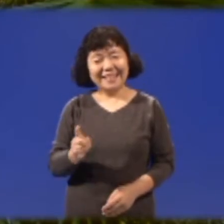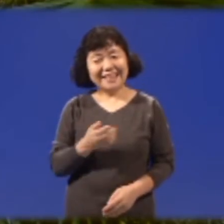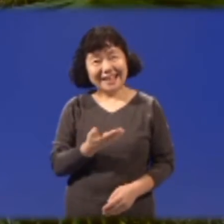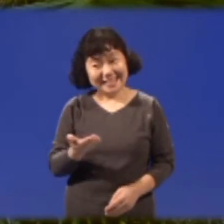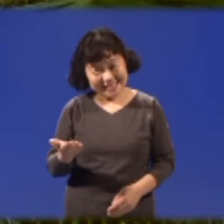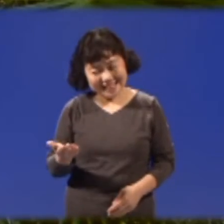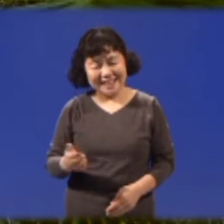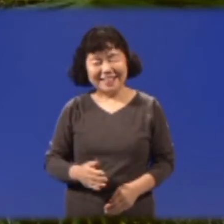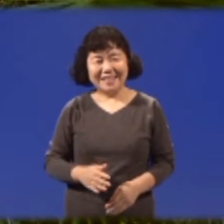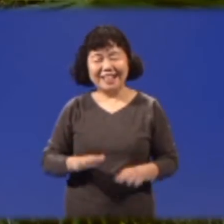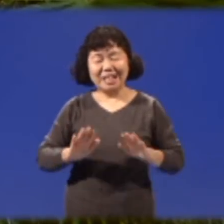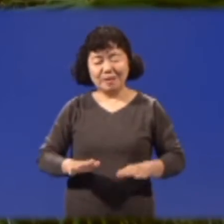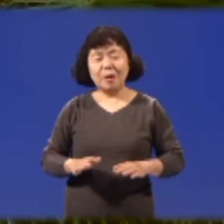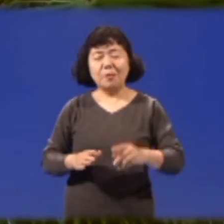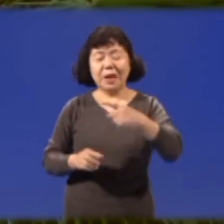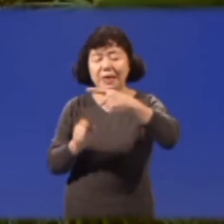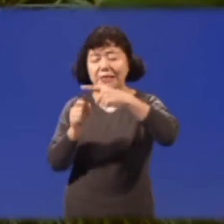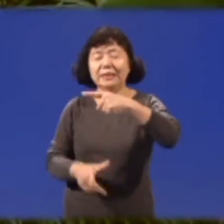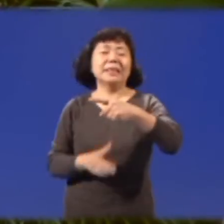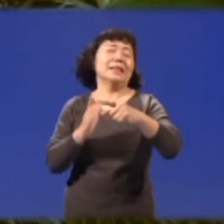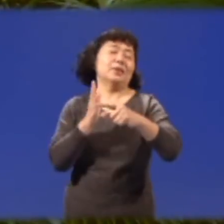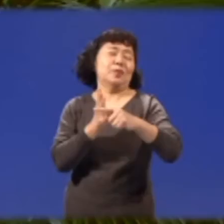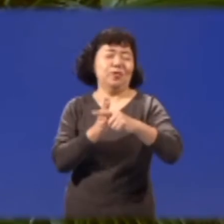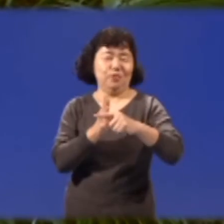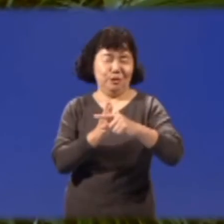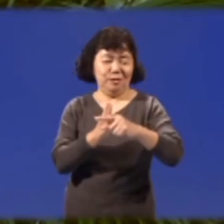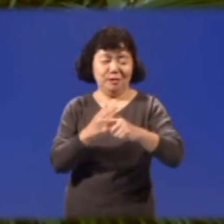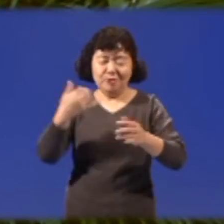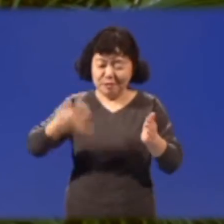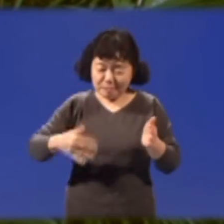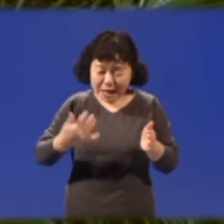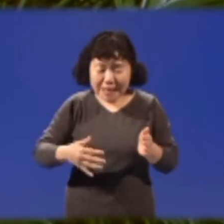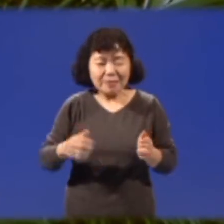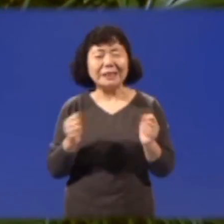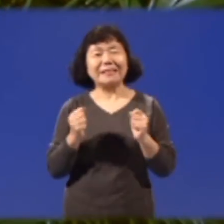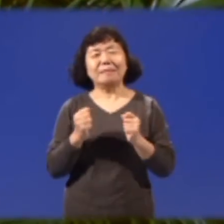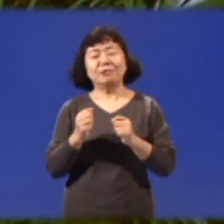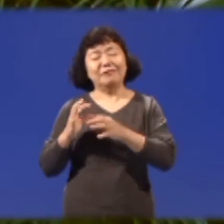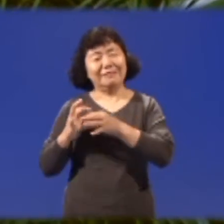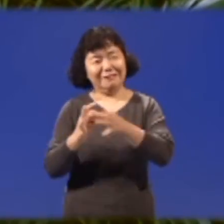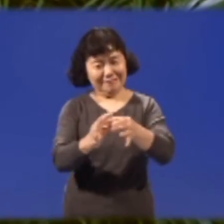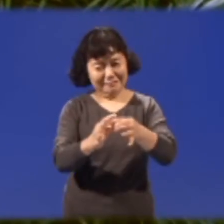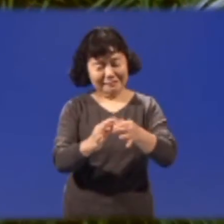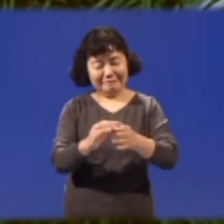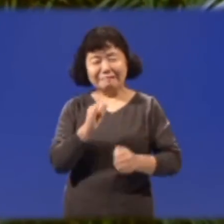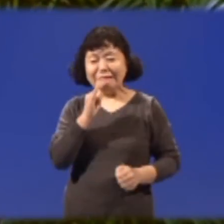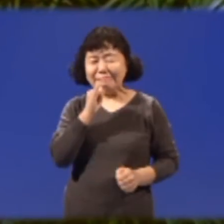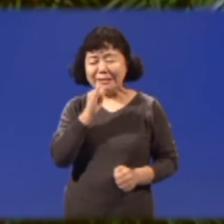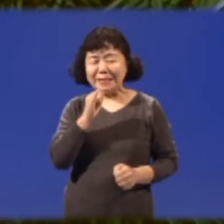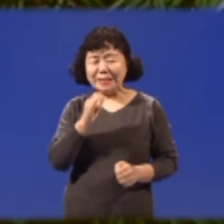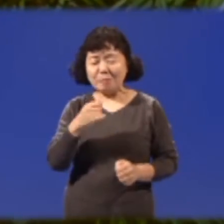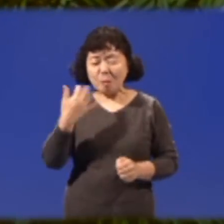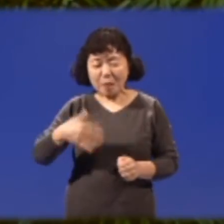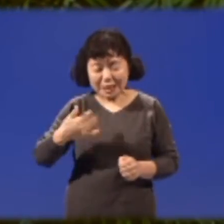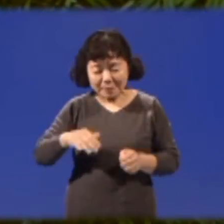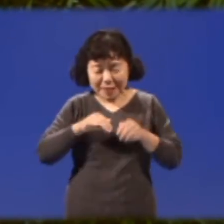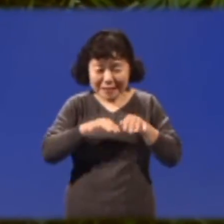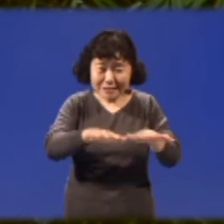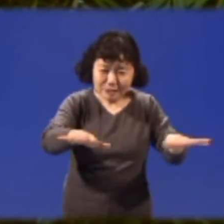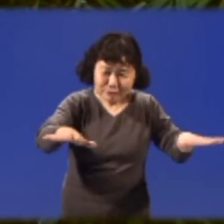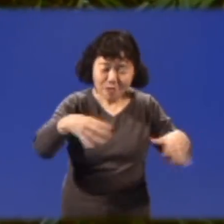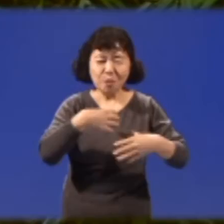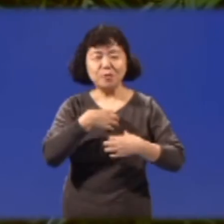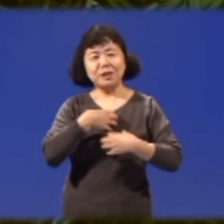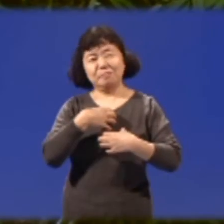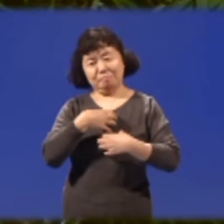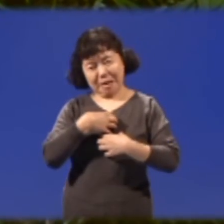いかがでしたか？今は1月中旬、まだまだ寒い日が続きます。インフルエンザもまだまだ流行が